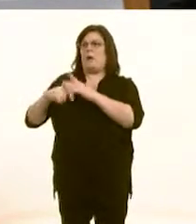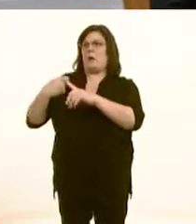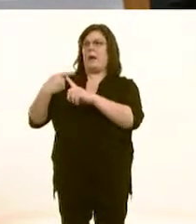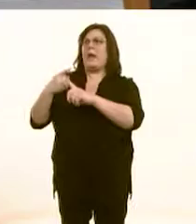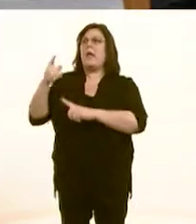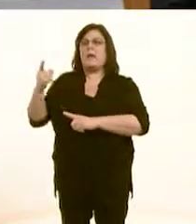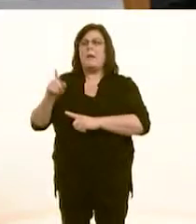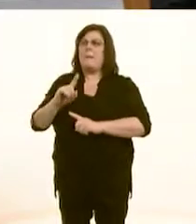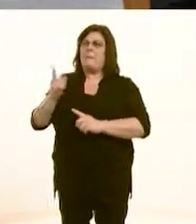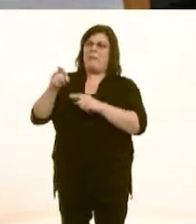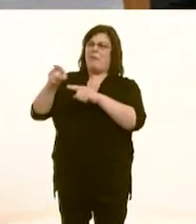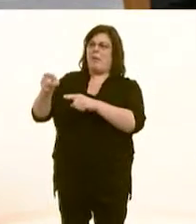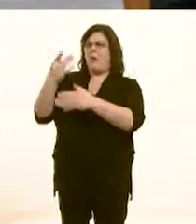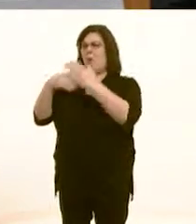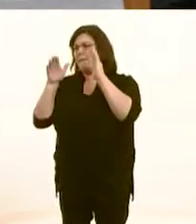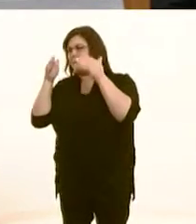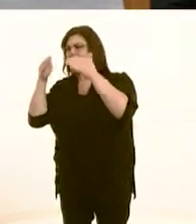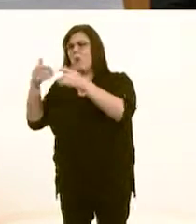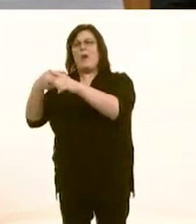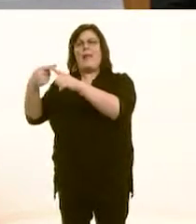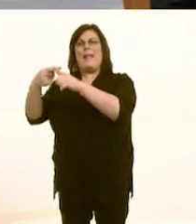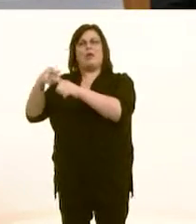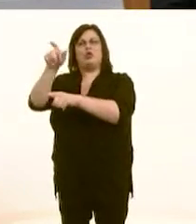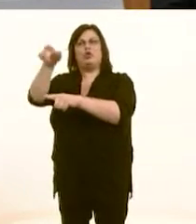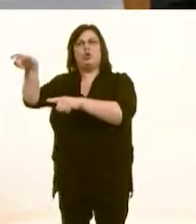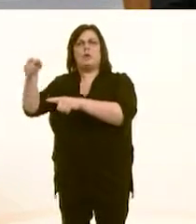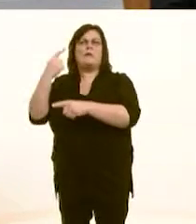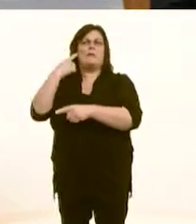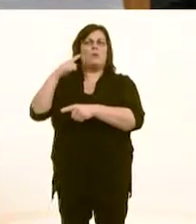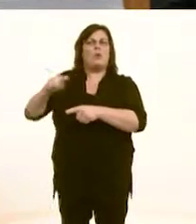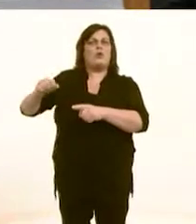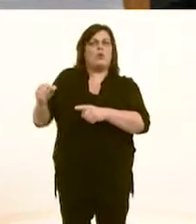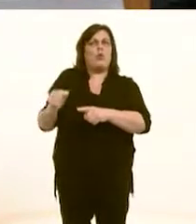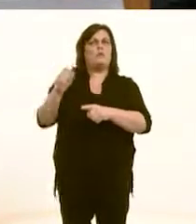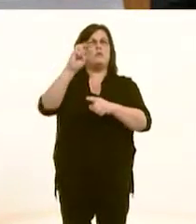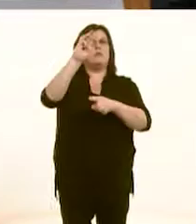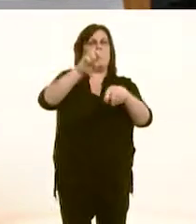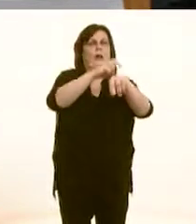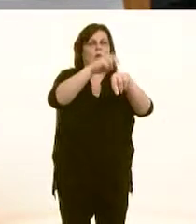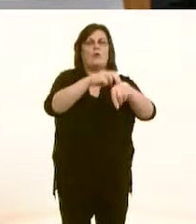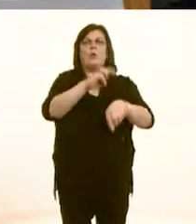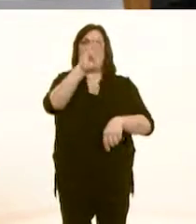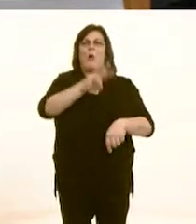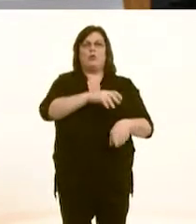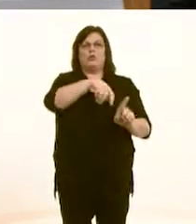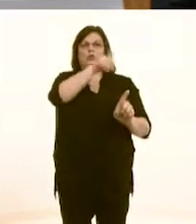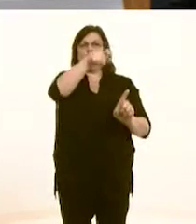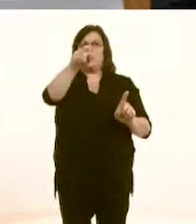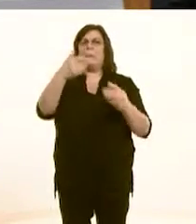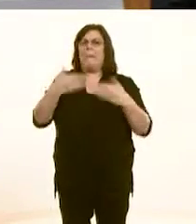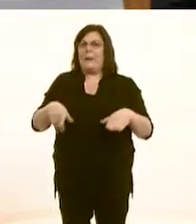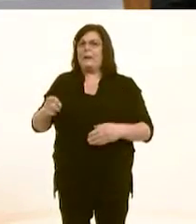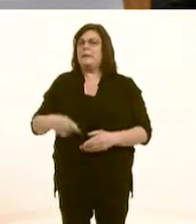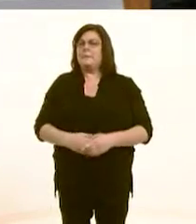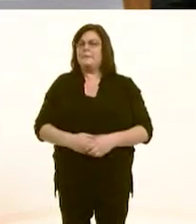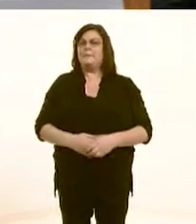o'r Alban, Cymru a Gogledd Iwerddon. A problem yw hwn nid yw'r cwmni, problem yw hwn gan Weinidogion yn